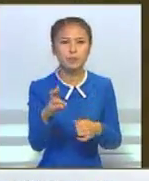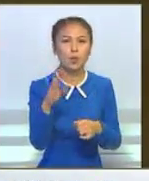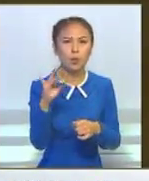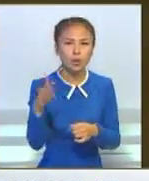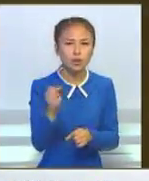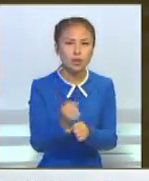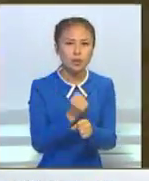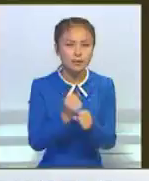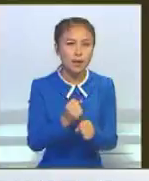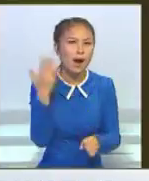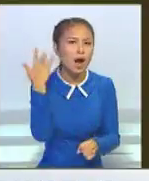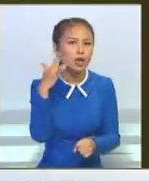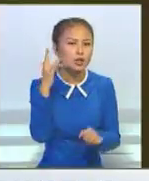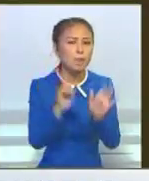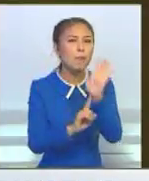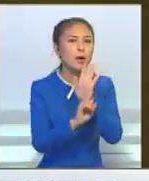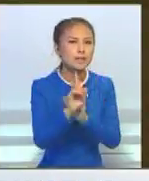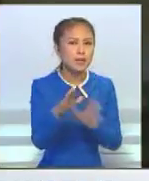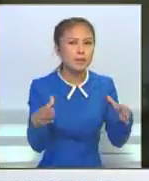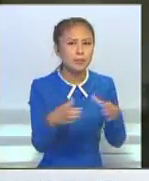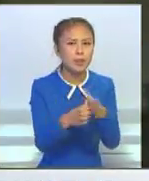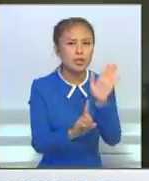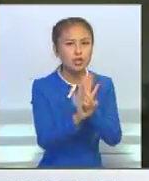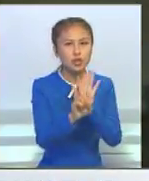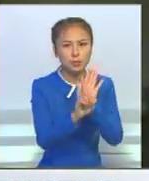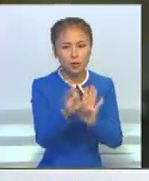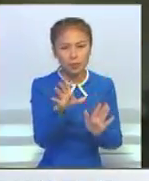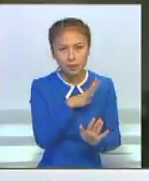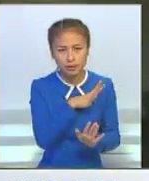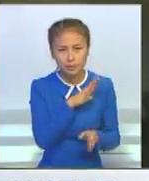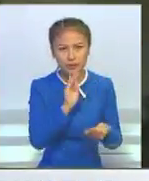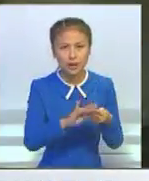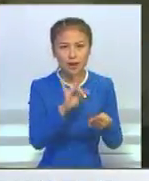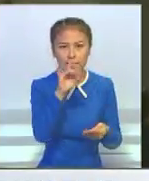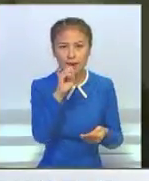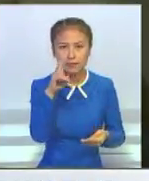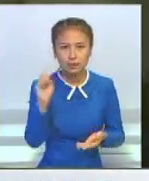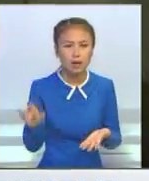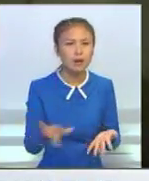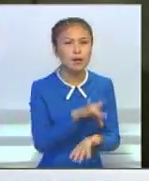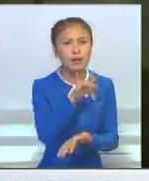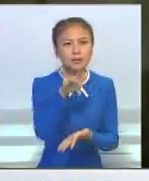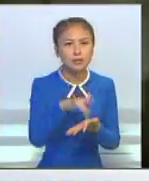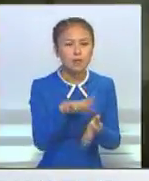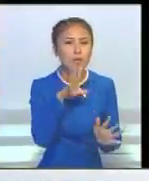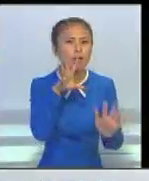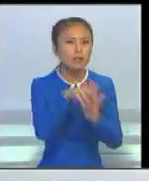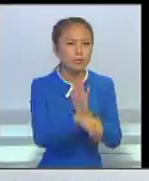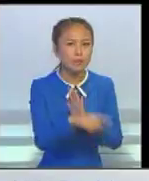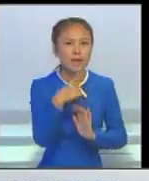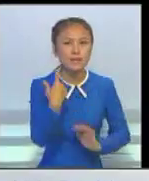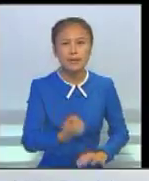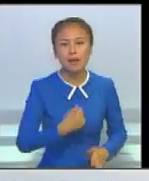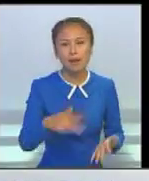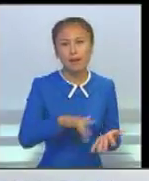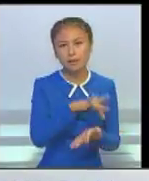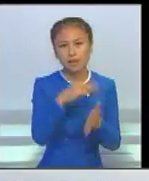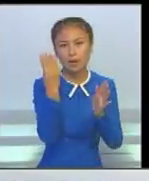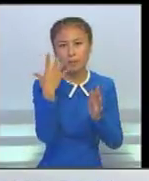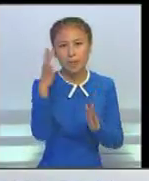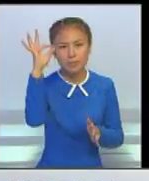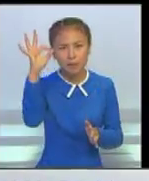мен ақыш бастаған коалиция лаңкестердің алғы шебі орналасқан Ракка қаласына шабуыл жасап жатыр. Әскерилер